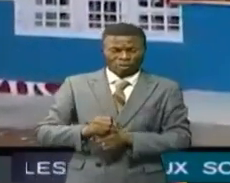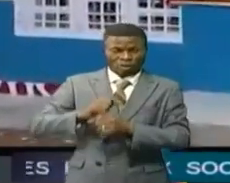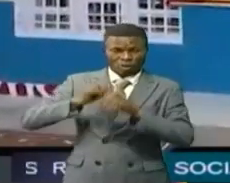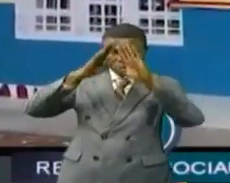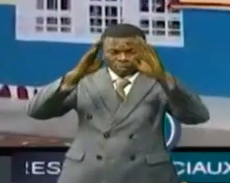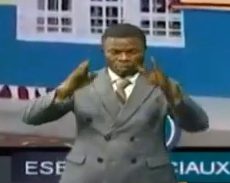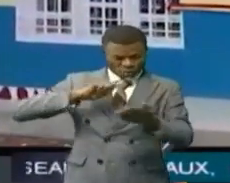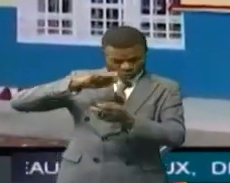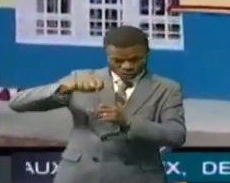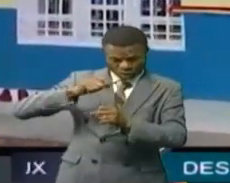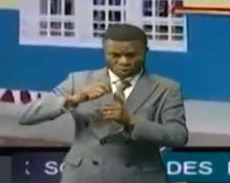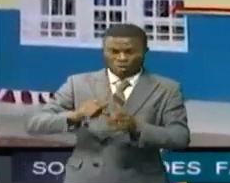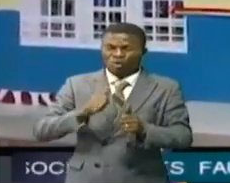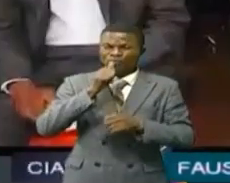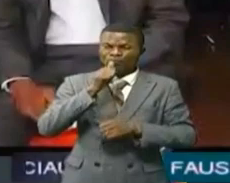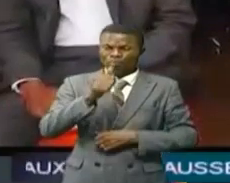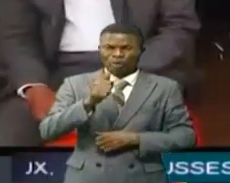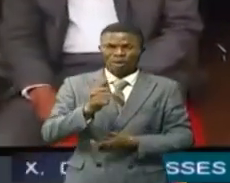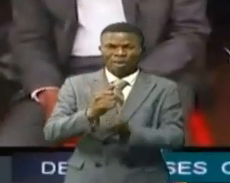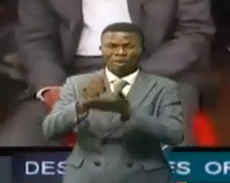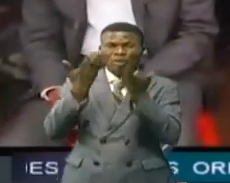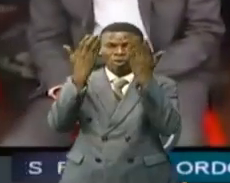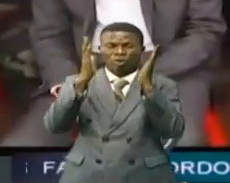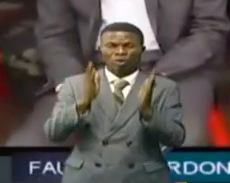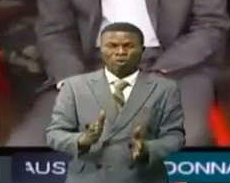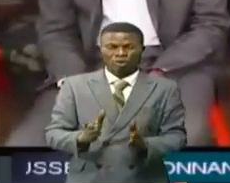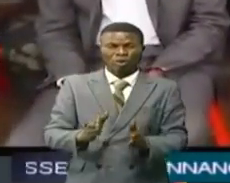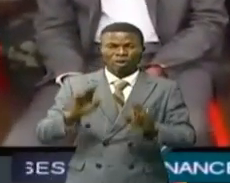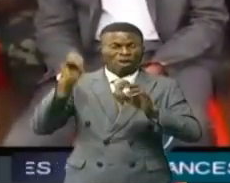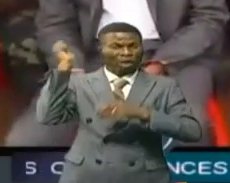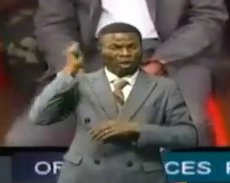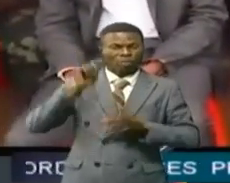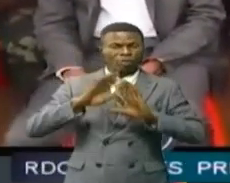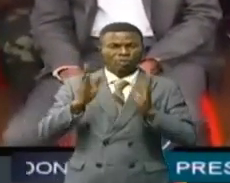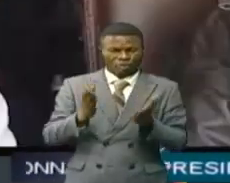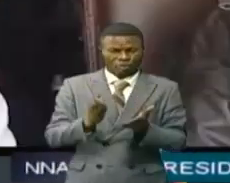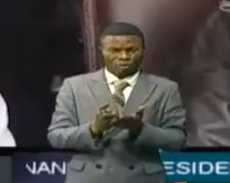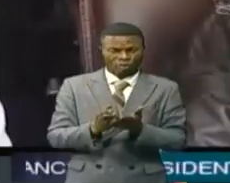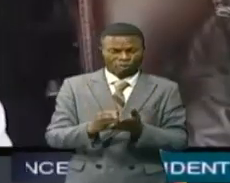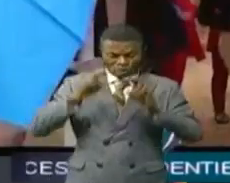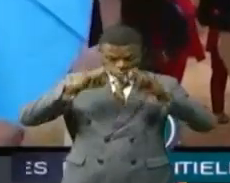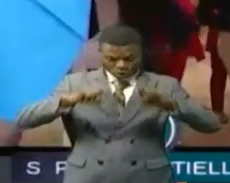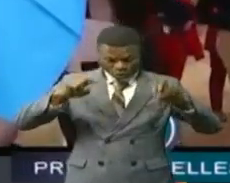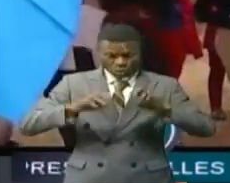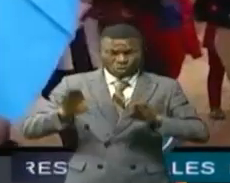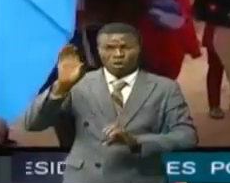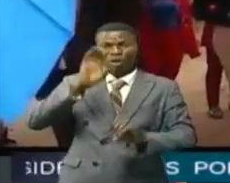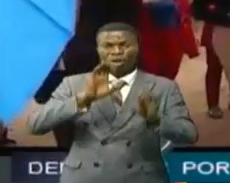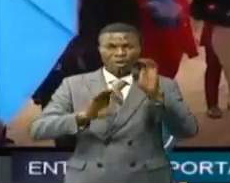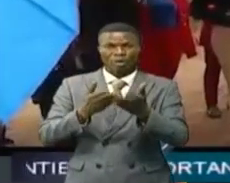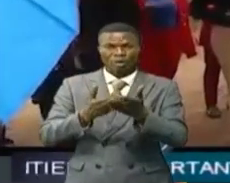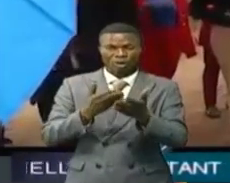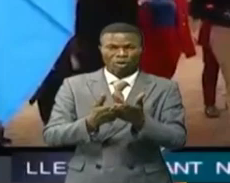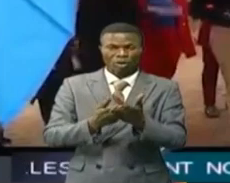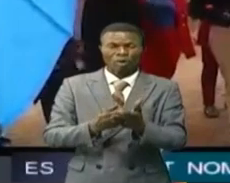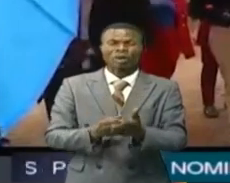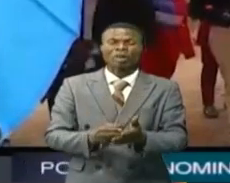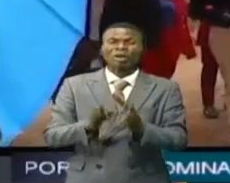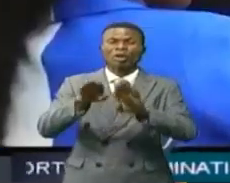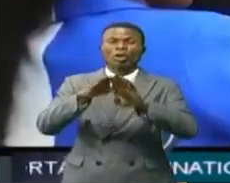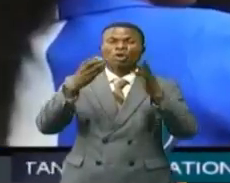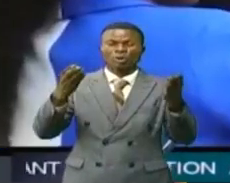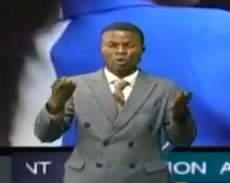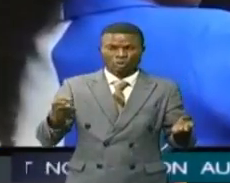moderne qui permettra aux étudiants et au corps académique de faire des recherches scientifiques. L'inauguration était